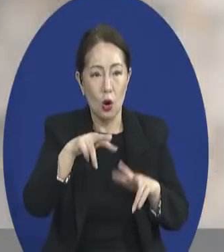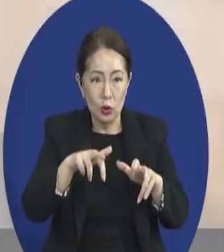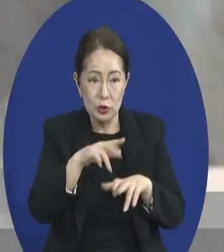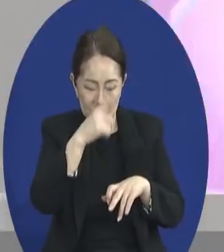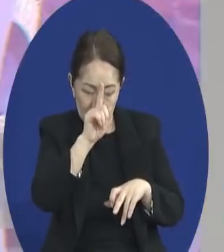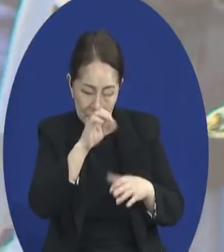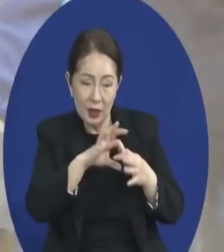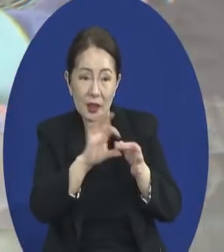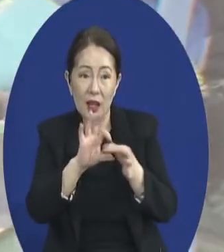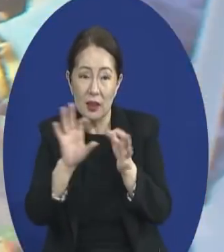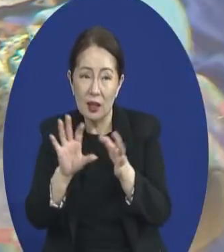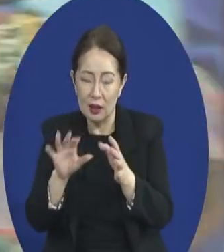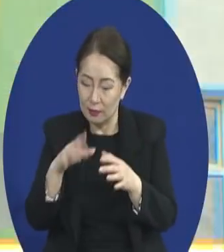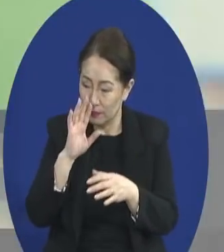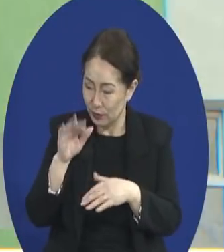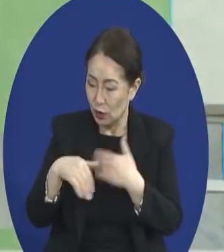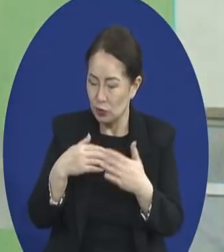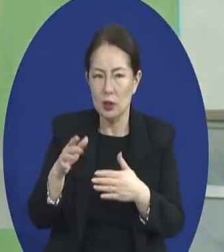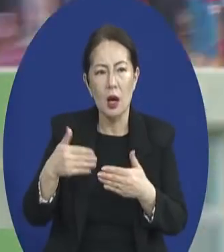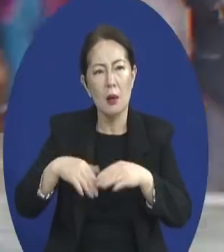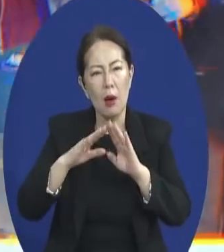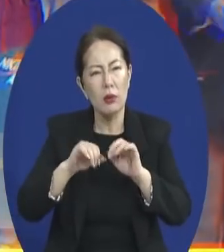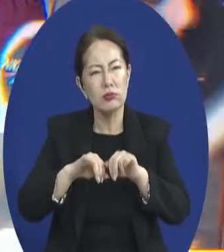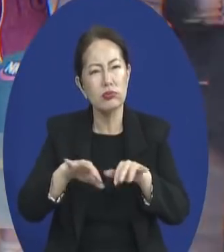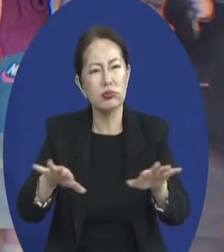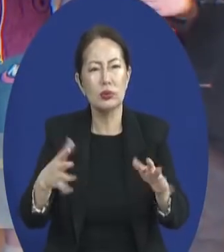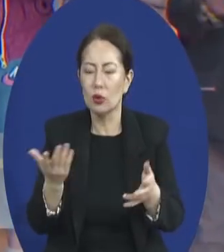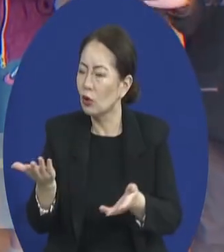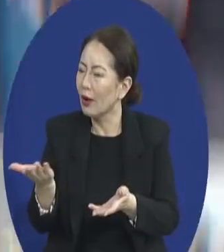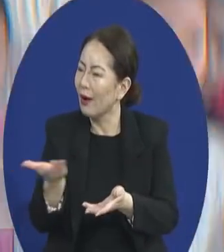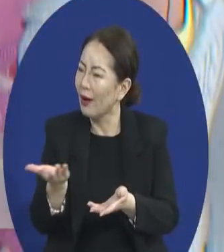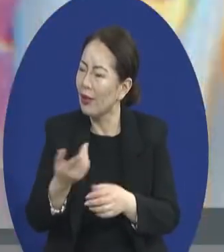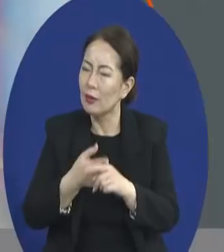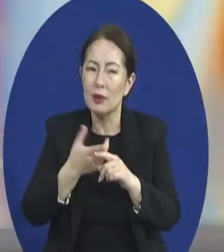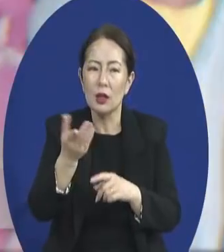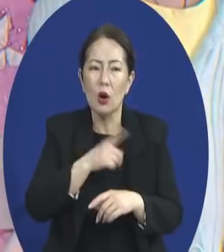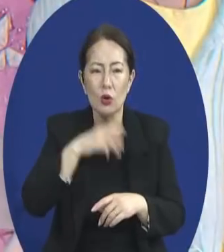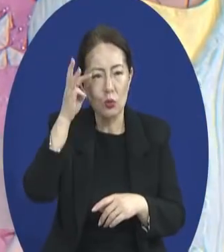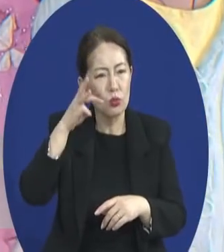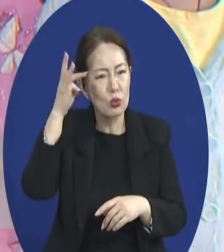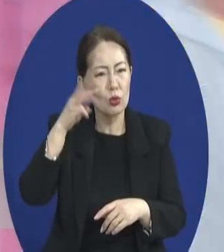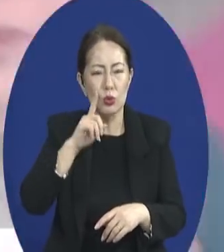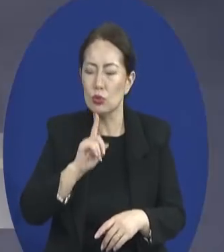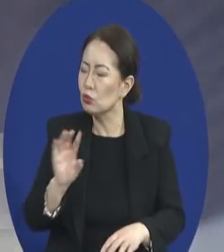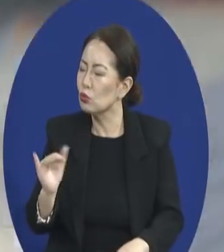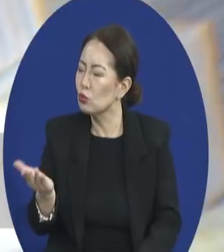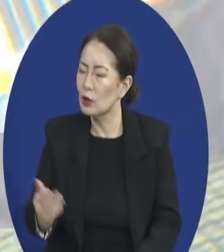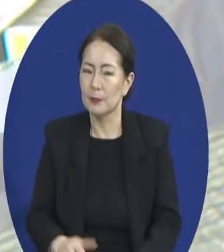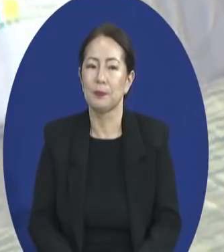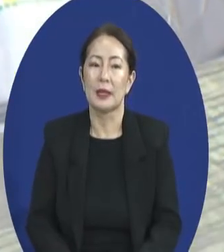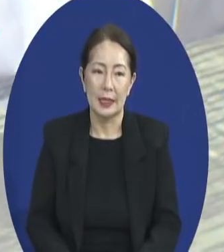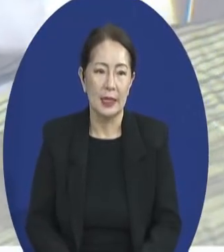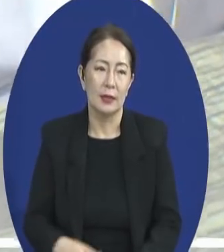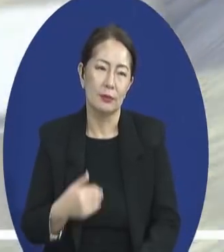яг энэ шиг чааш нь үргэлжлүүлээд байгуулаа яваад байвал ер нь өөр хаана хаана баймаар байна. Таны мөрөөдлөд юу гэдэг вэ? За юу л